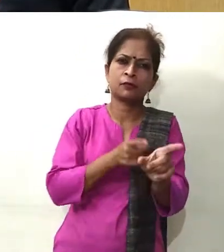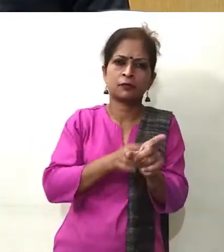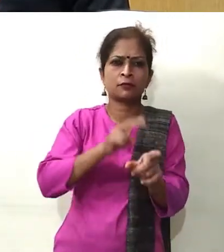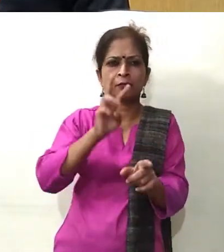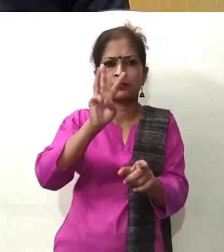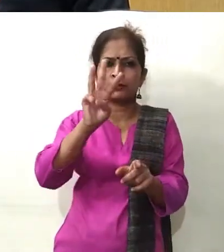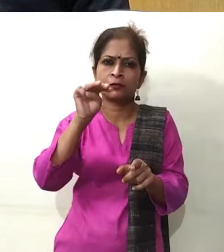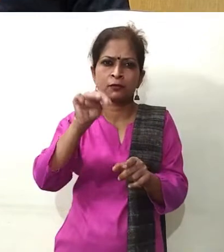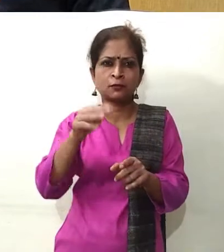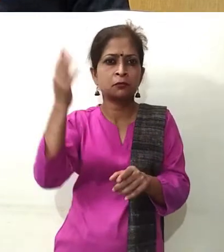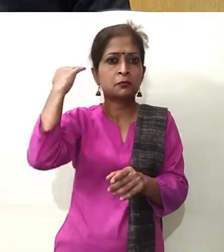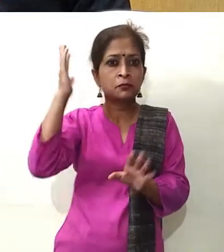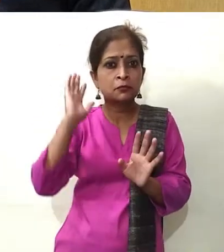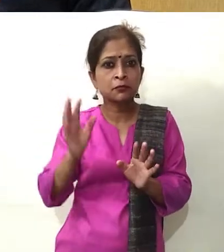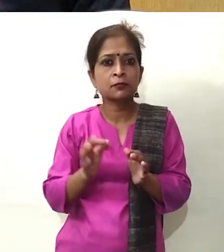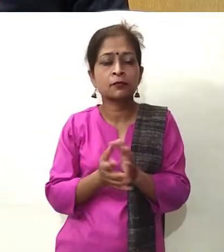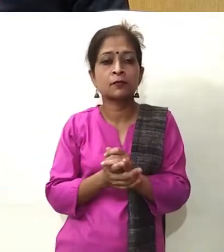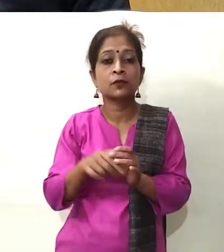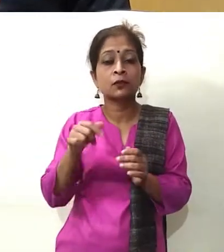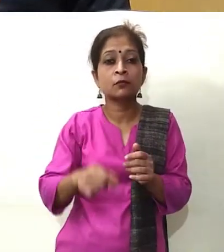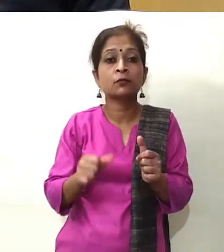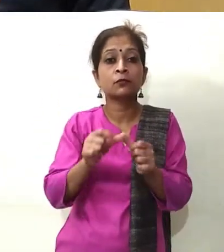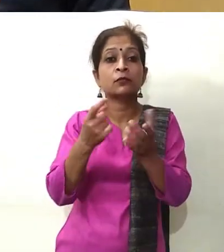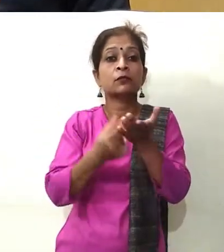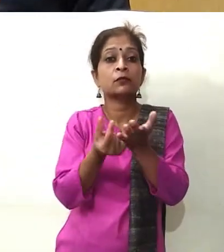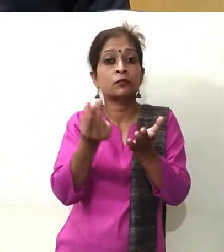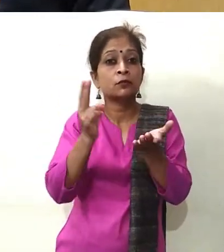है। तो अरुण का रथ